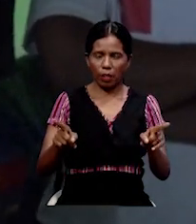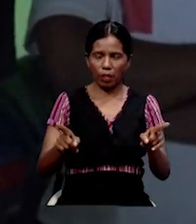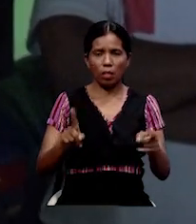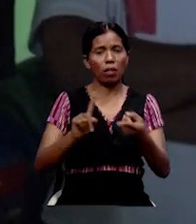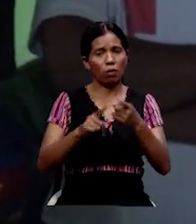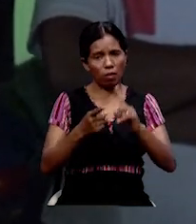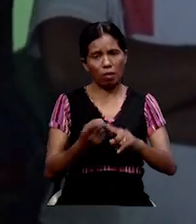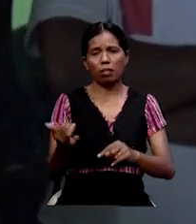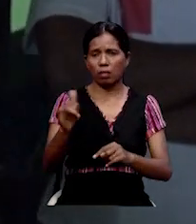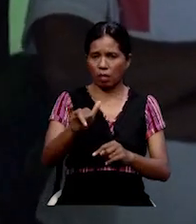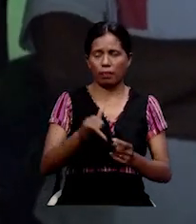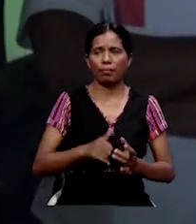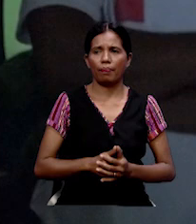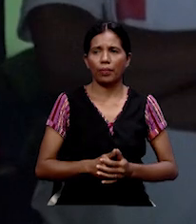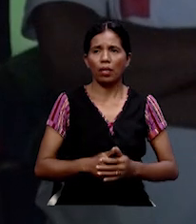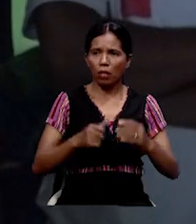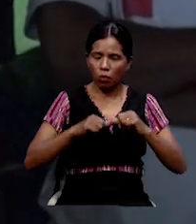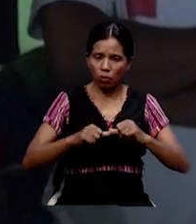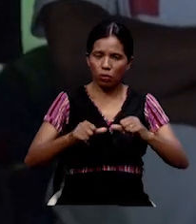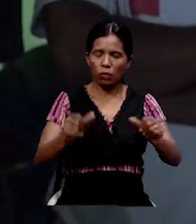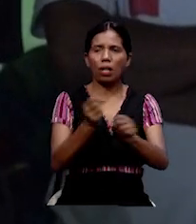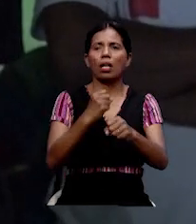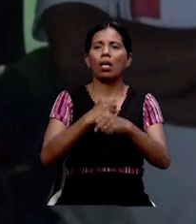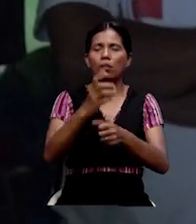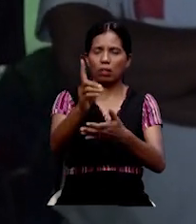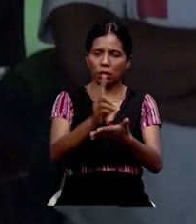sira continua halo diskriminasaun.